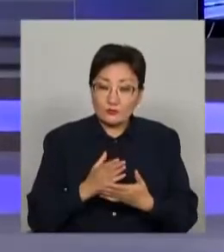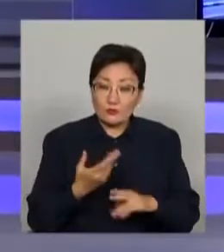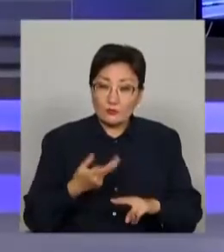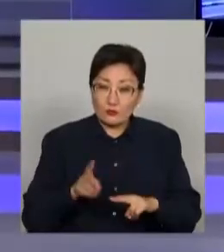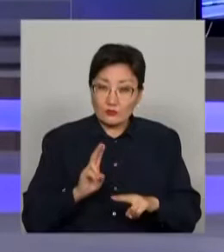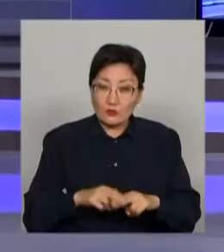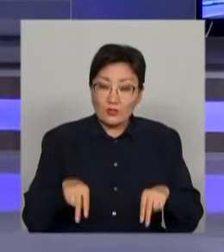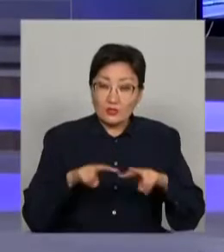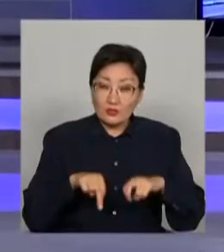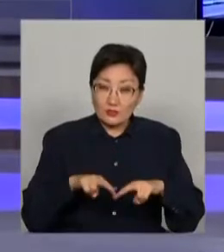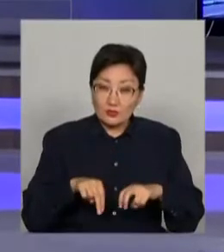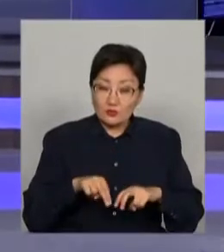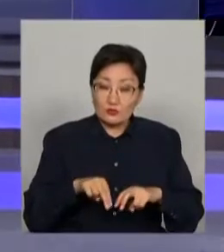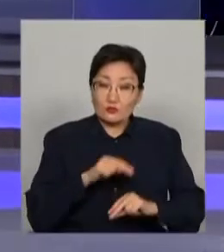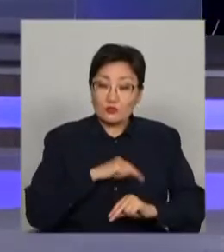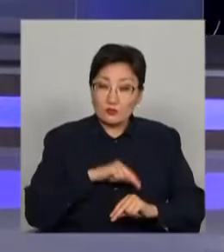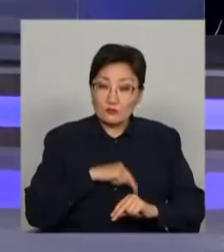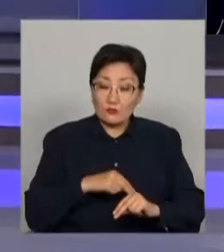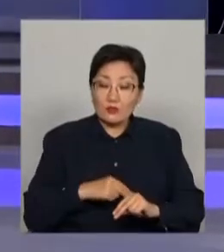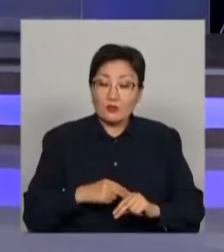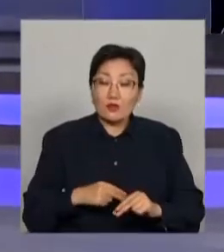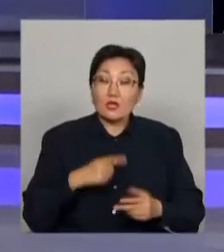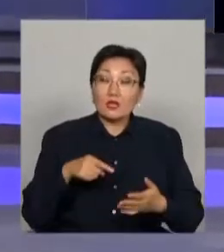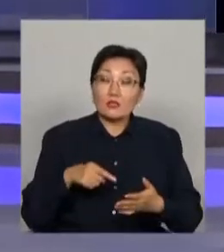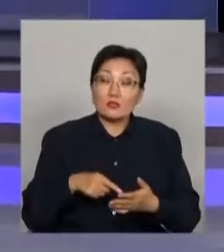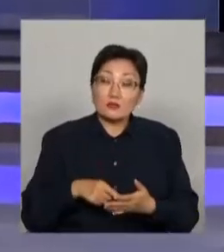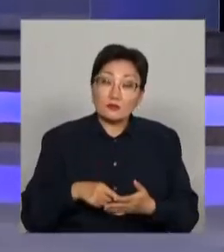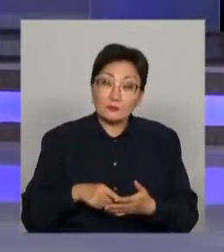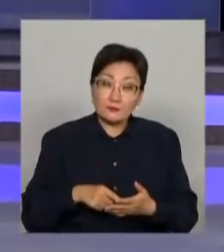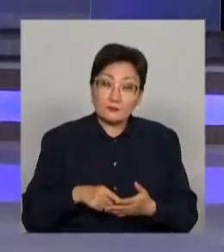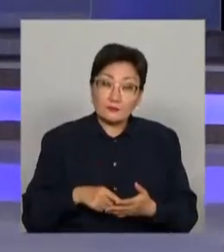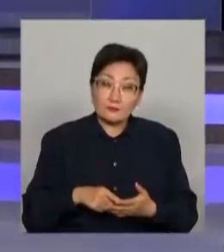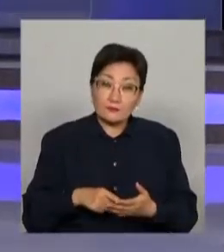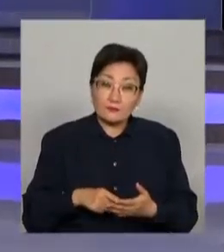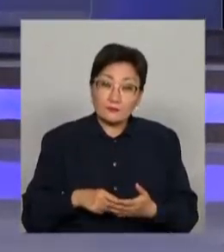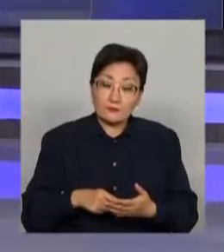бұндай тексерістерді өзімізде қаладағы